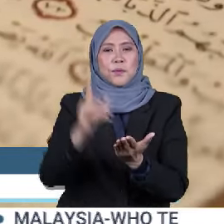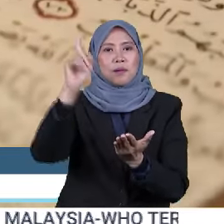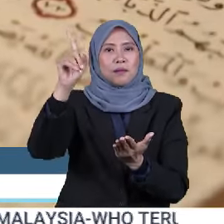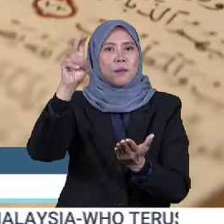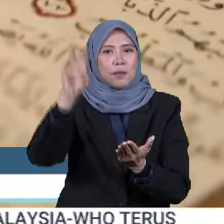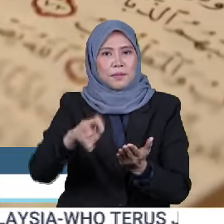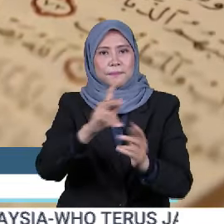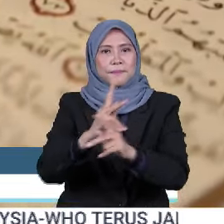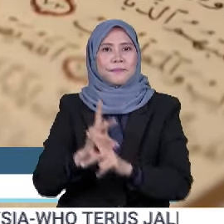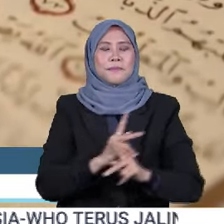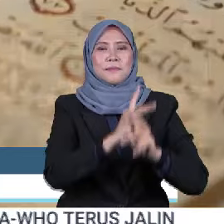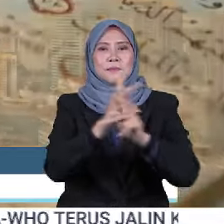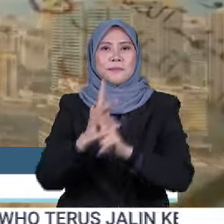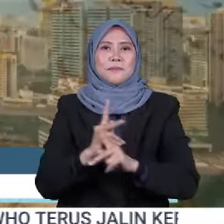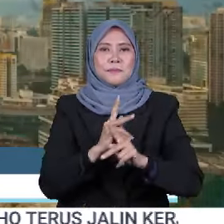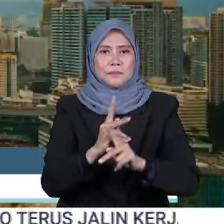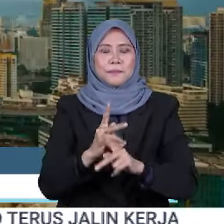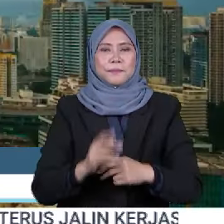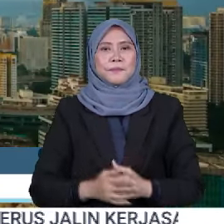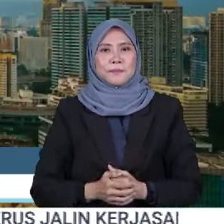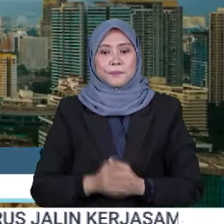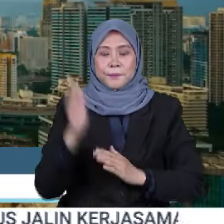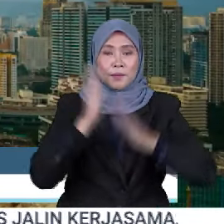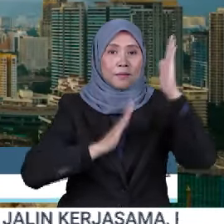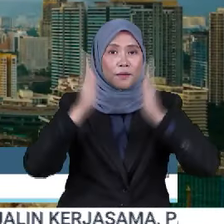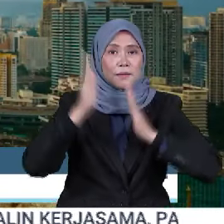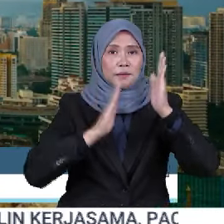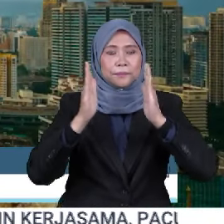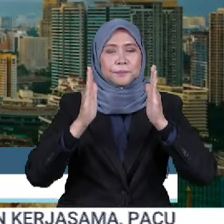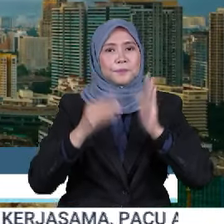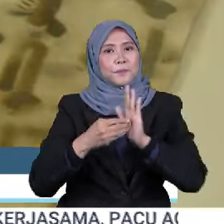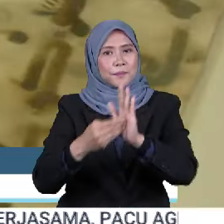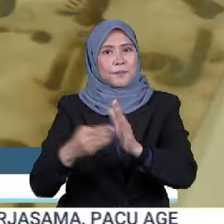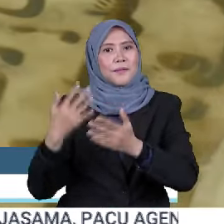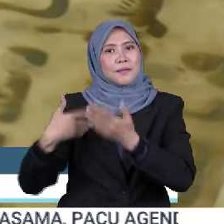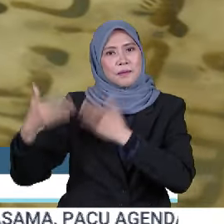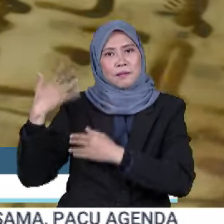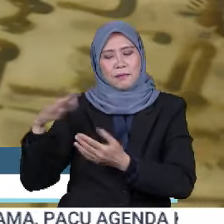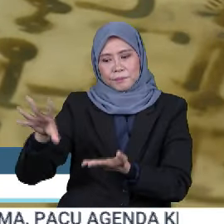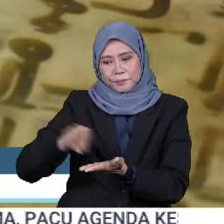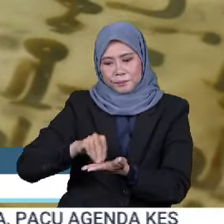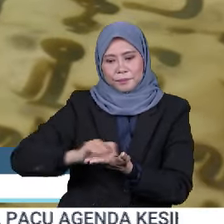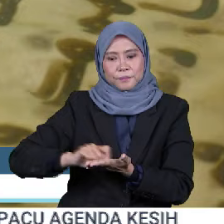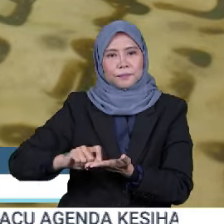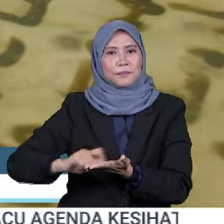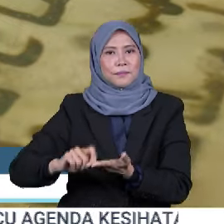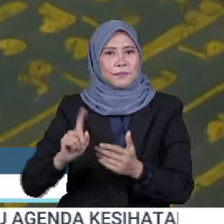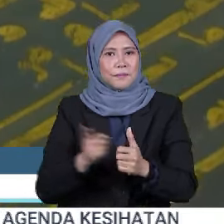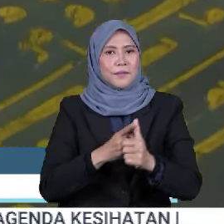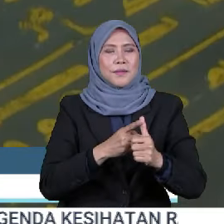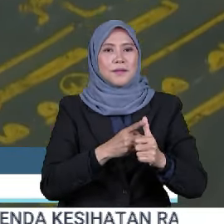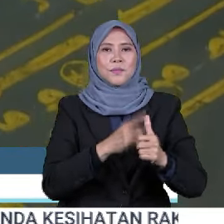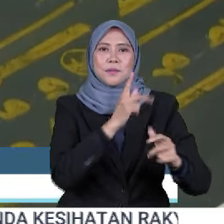wajib dipelihara sebaiknya. Di Malaysia, bukti sejarah penyalinan Al-Quran dari abad pertama